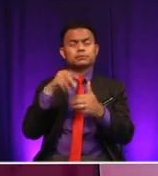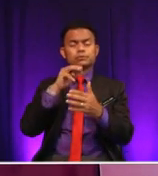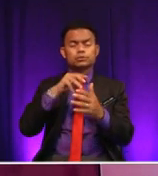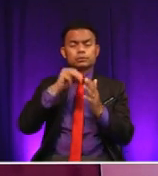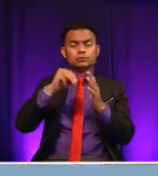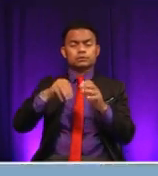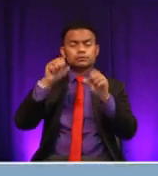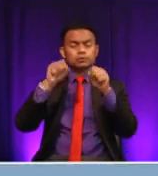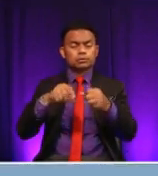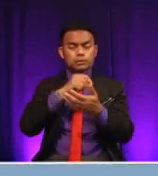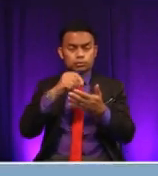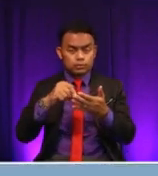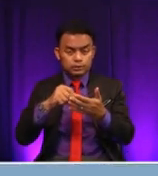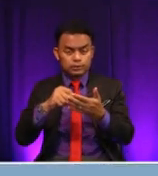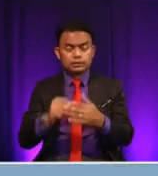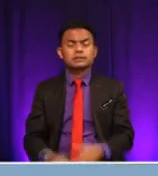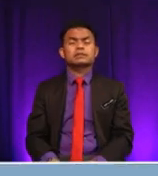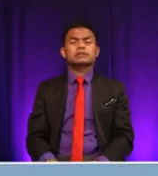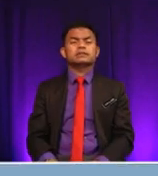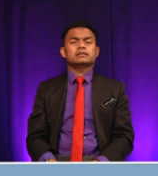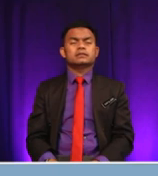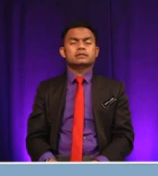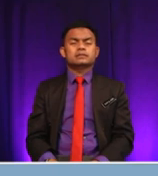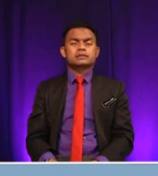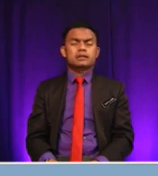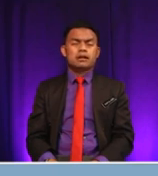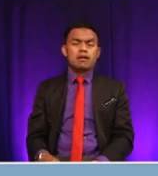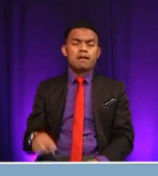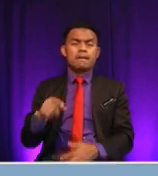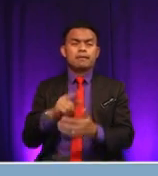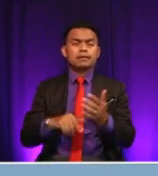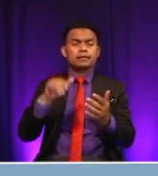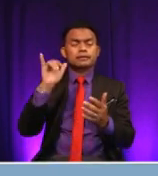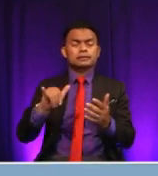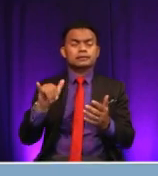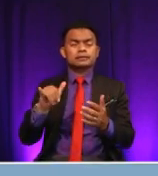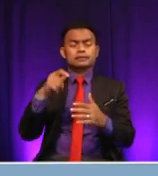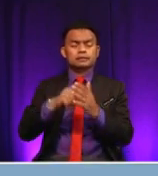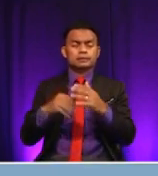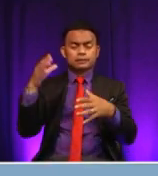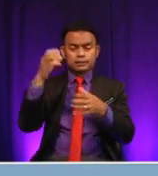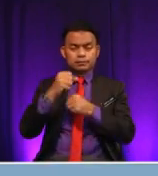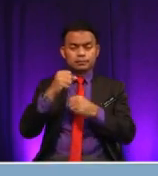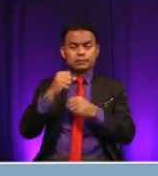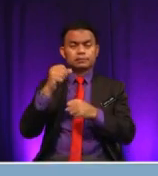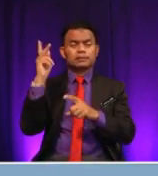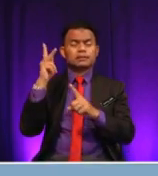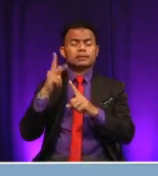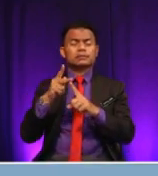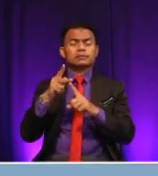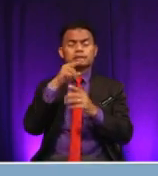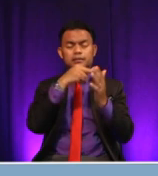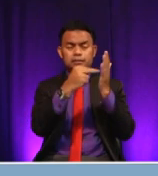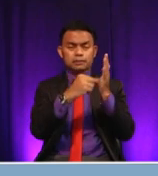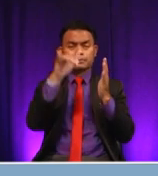Sanjungan nilai kerajinan yang terdapat pada rangkap yang pertama Oke kita teruskan